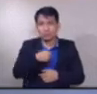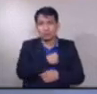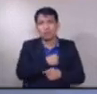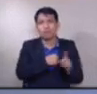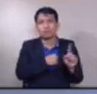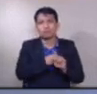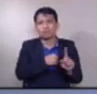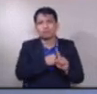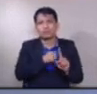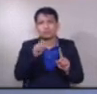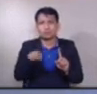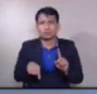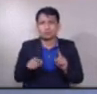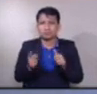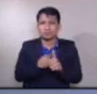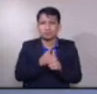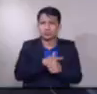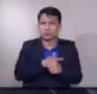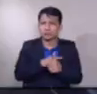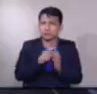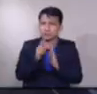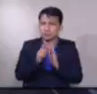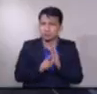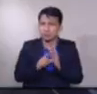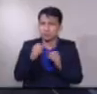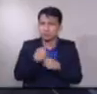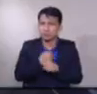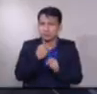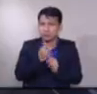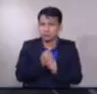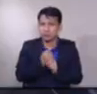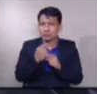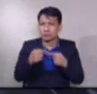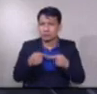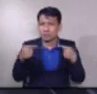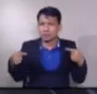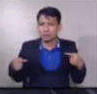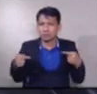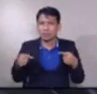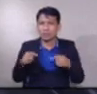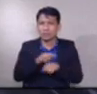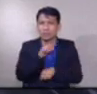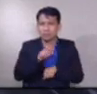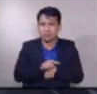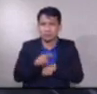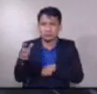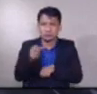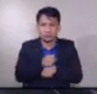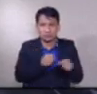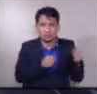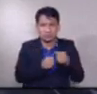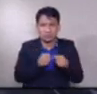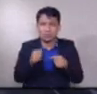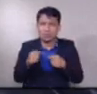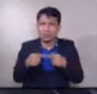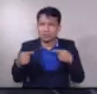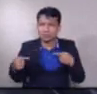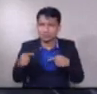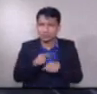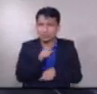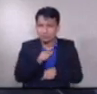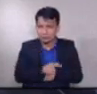unang batas nating ipapasa ay the creation of the Anti-Land Grabbing, Anti-Land Syndicate Task Force